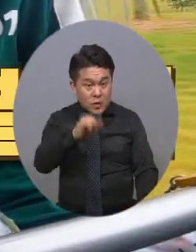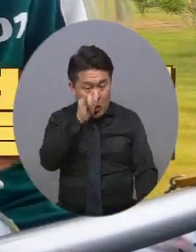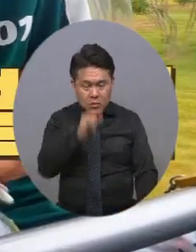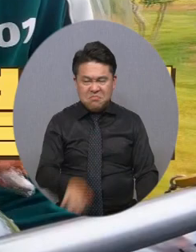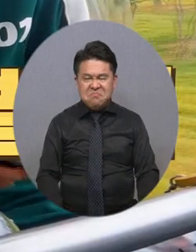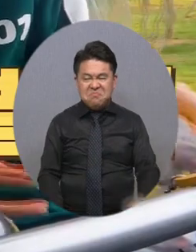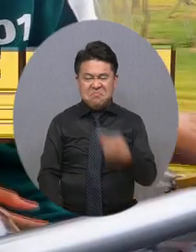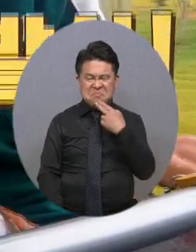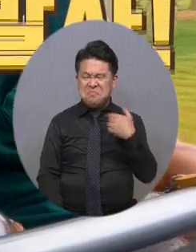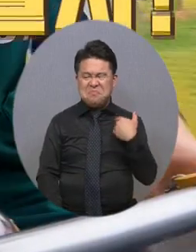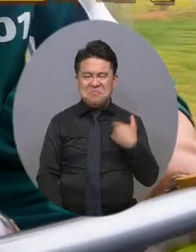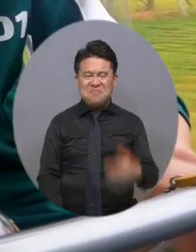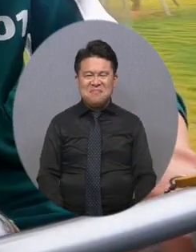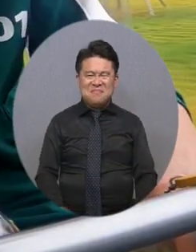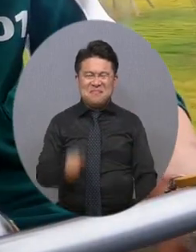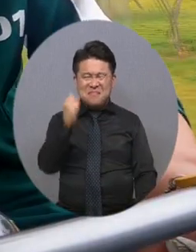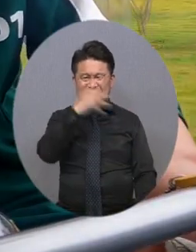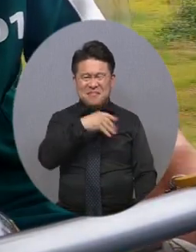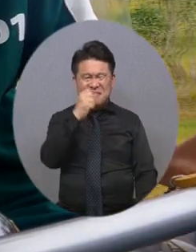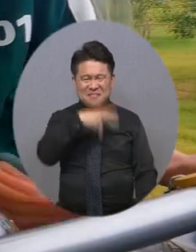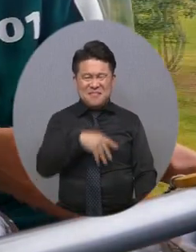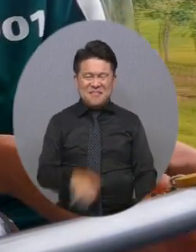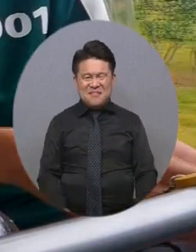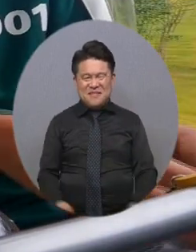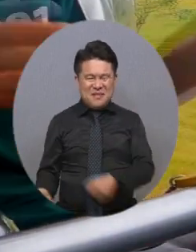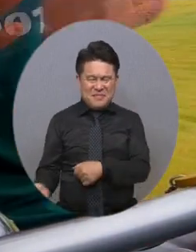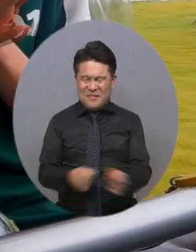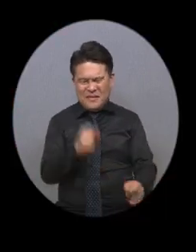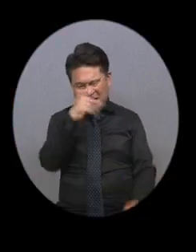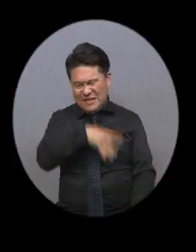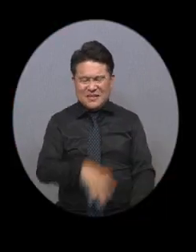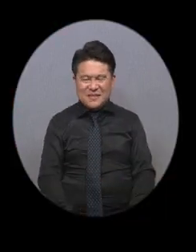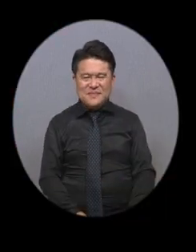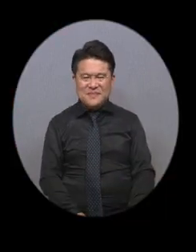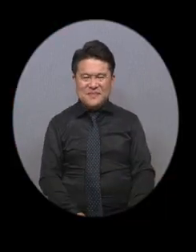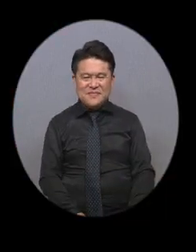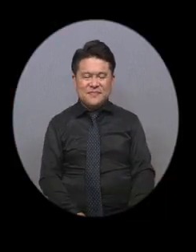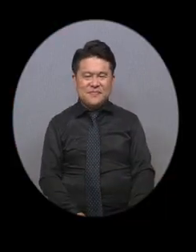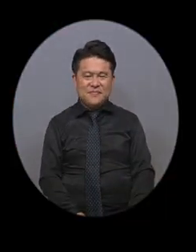아니 없어요. 아니 무슨 아마추어 느낌 있어요. 그냥 치는 거지. 자 여러분.